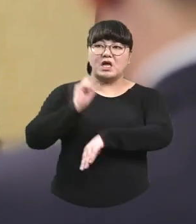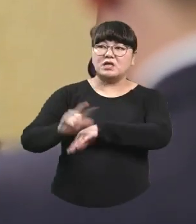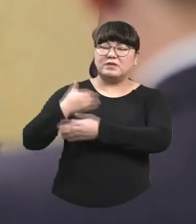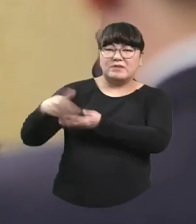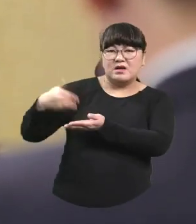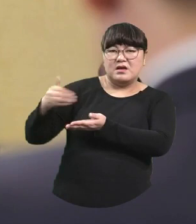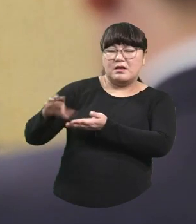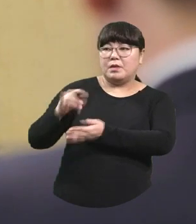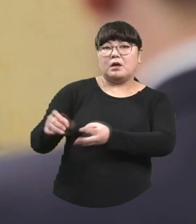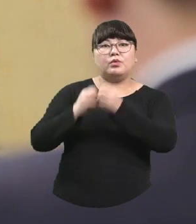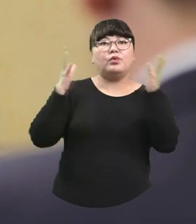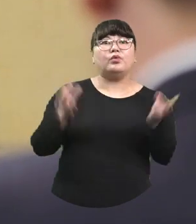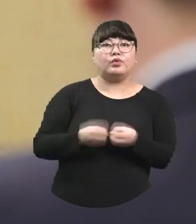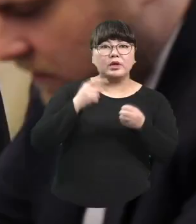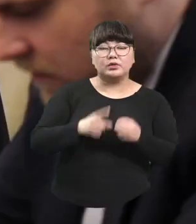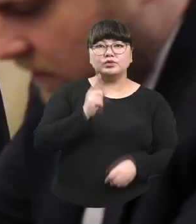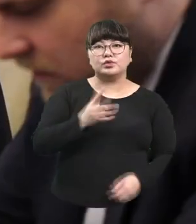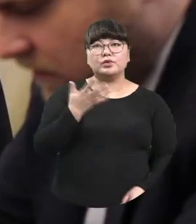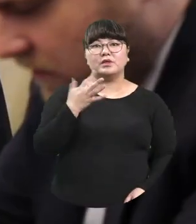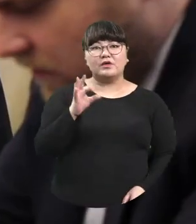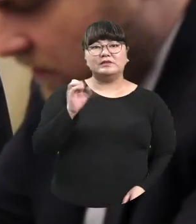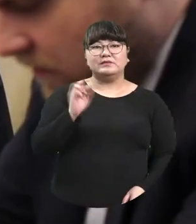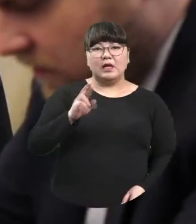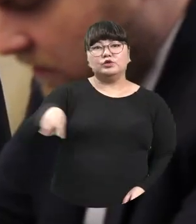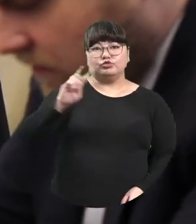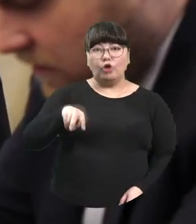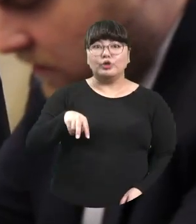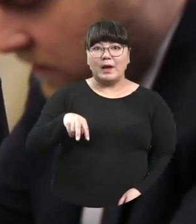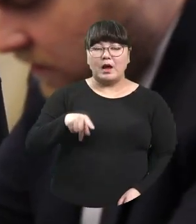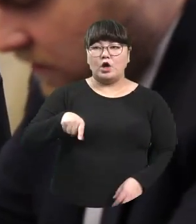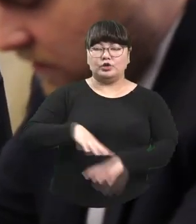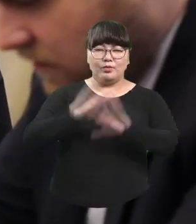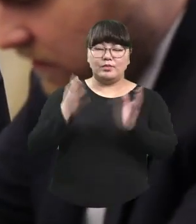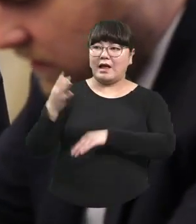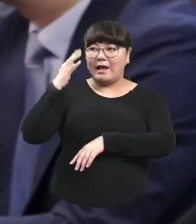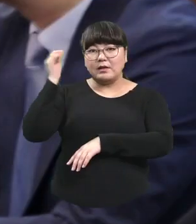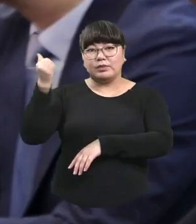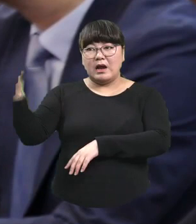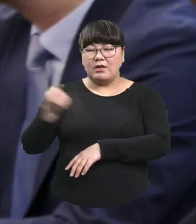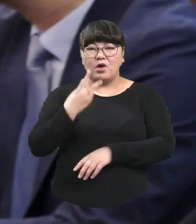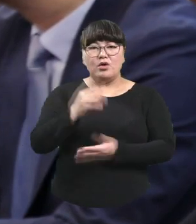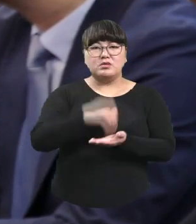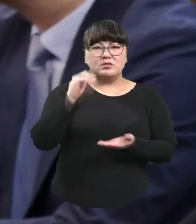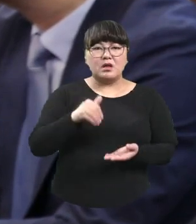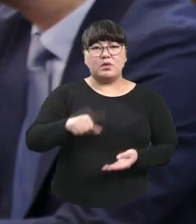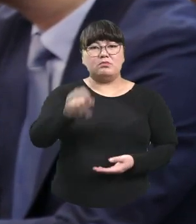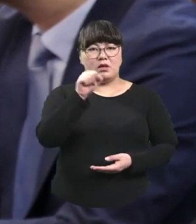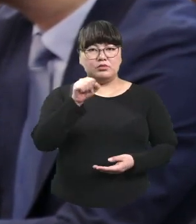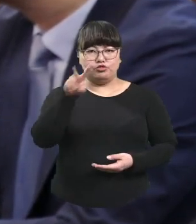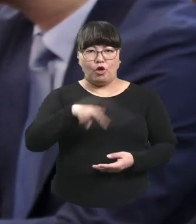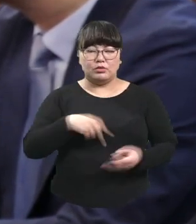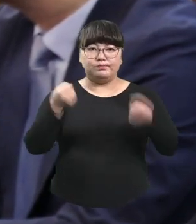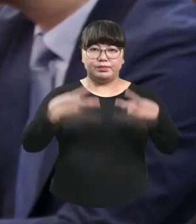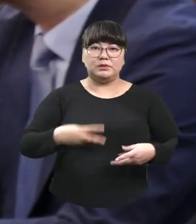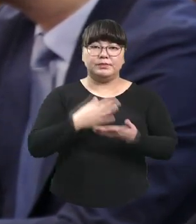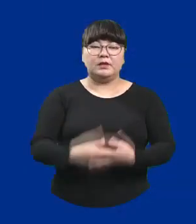улсад экспортлож байгаа бараа бүтээгдэхүүн 150 сая ам доллар байгаа бол нийт импорт 2 тэрбум орчим ам доллартой тэнцэж